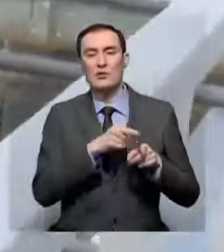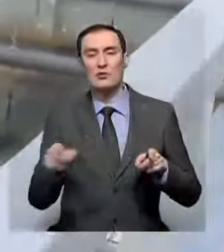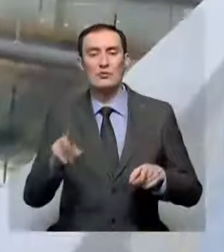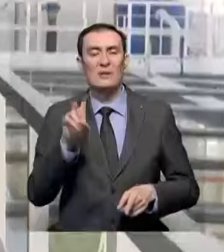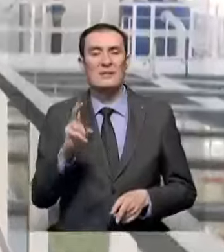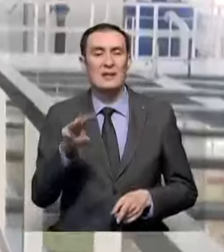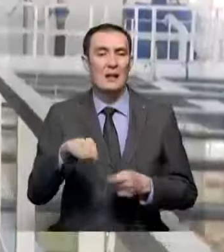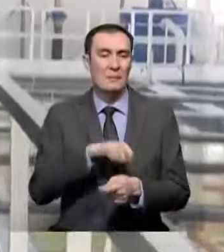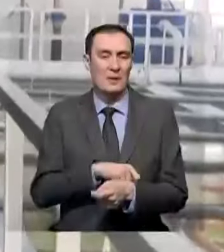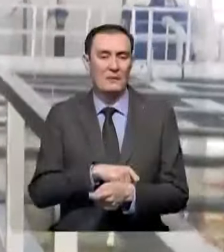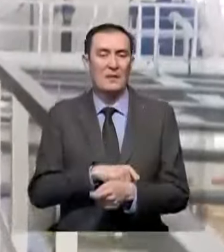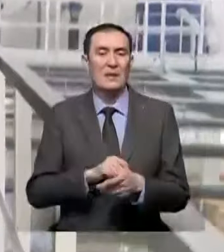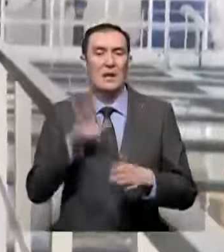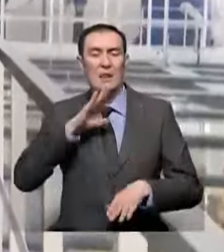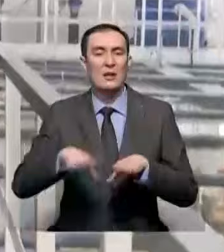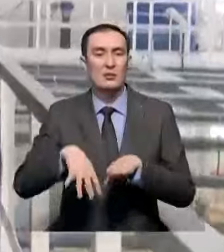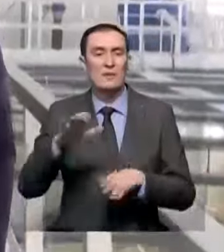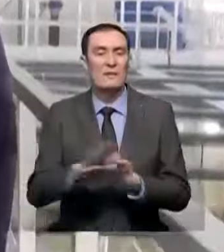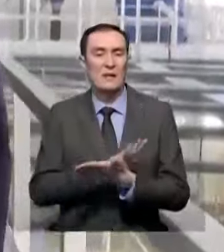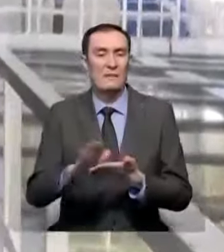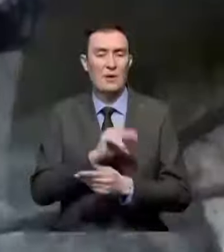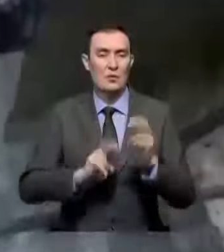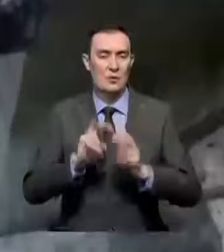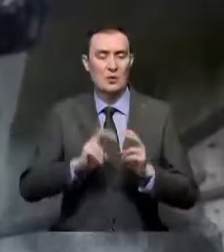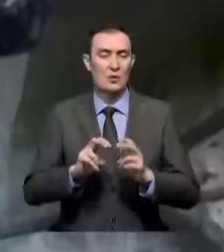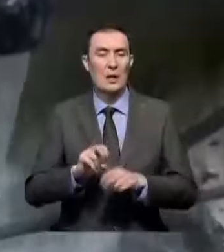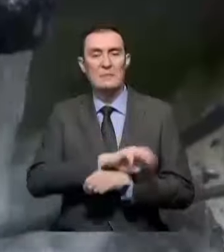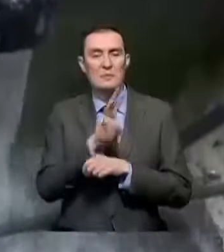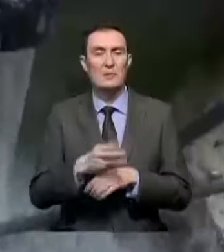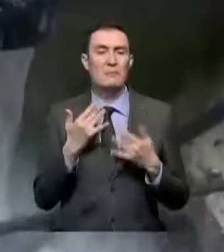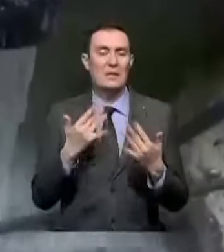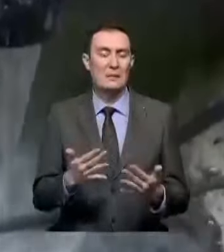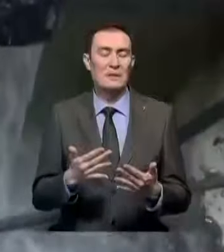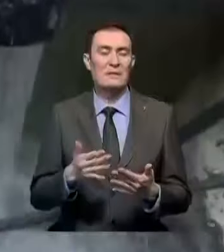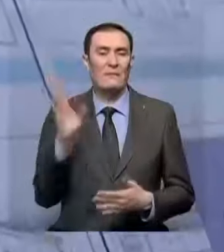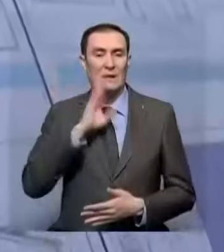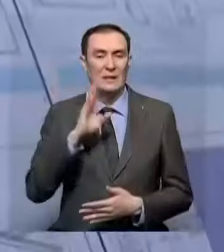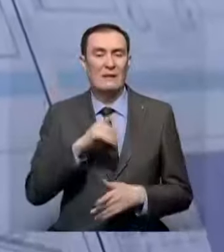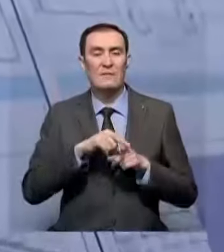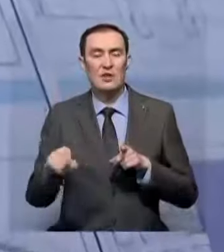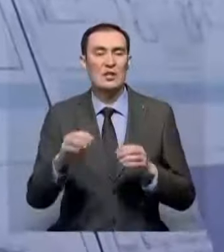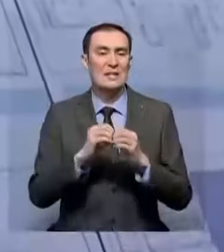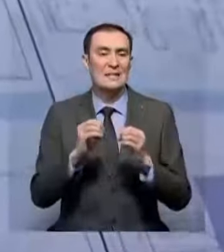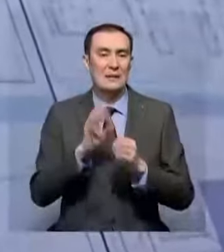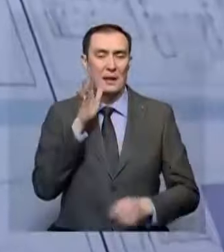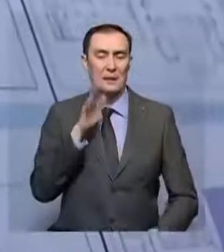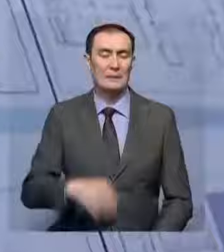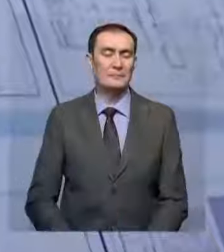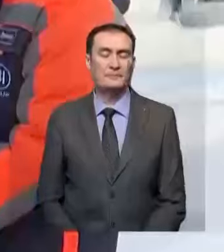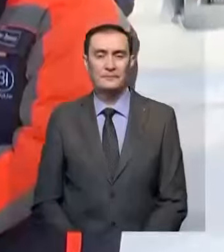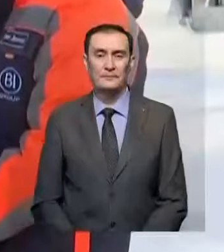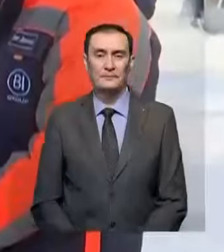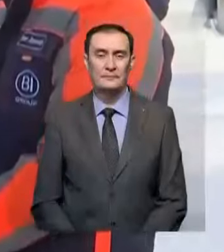протяженностью 200 километров и насосно-фильтровальную станцию. Это покроет потребность столицы в воде на ближайшие 10